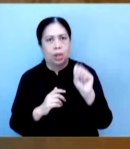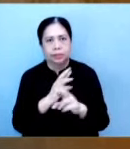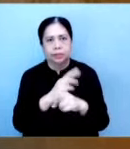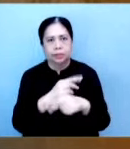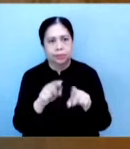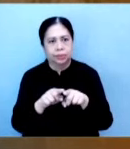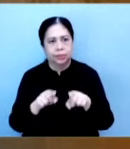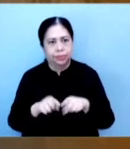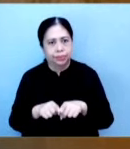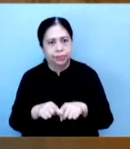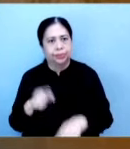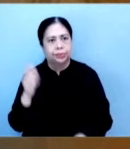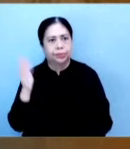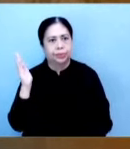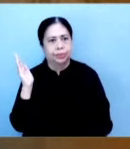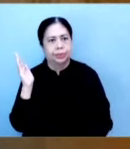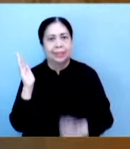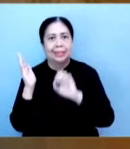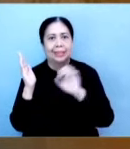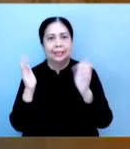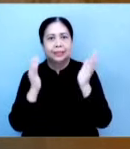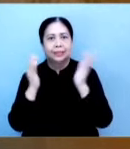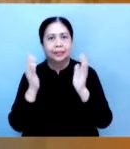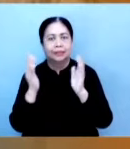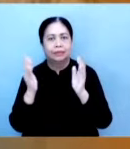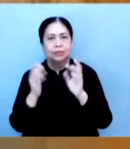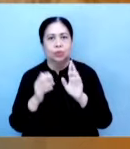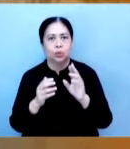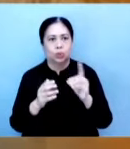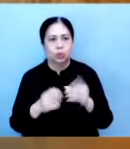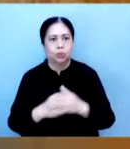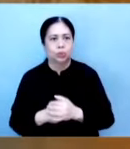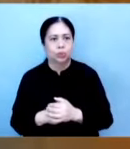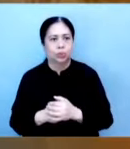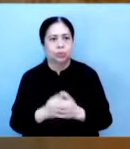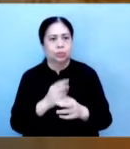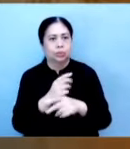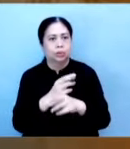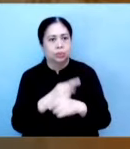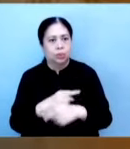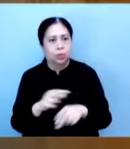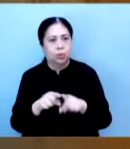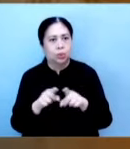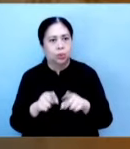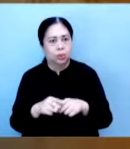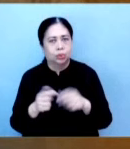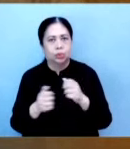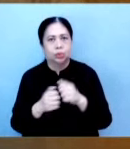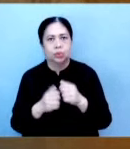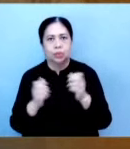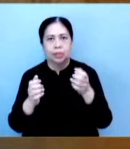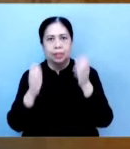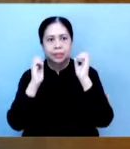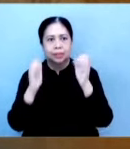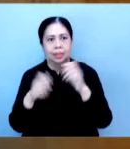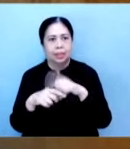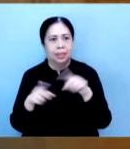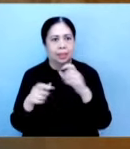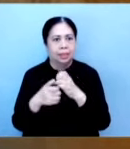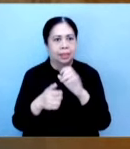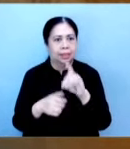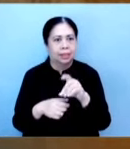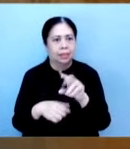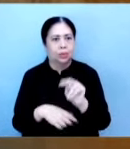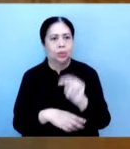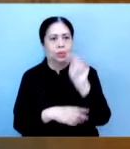MMDA sa East Service Road sa South super Highway aayusin din ang ilang linya sa Edsa partikular na ang northbound Lane sa